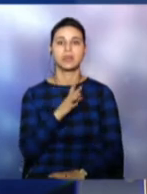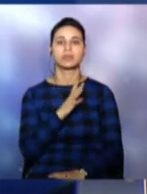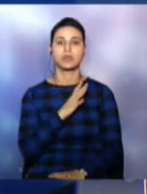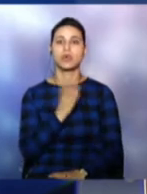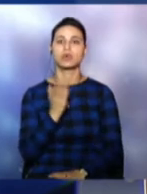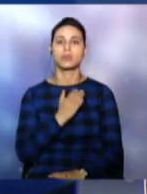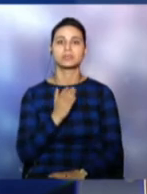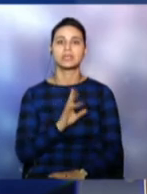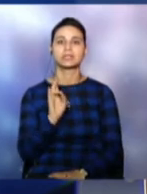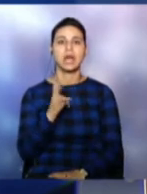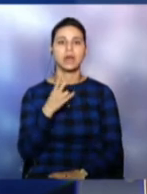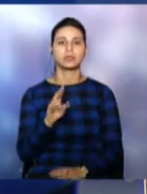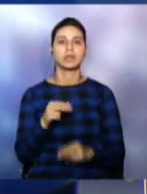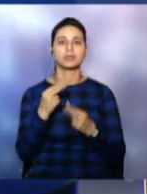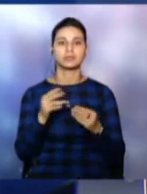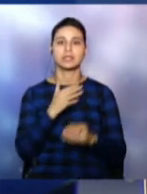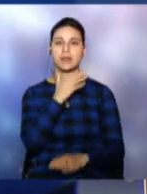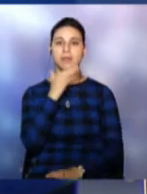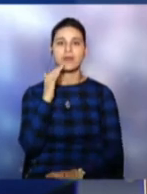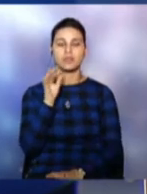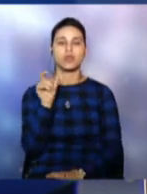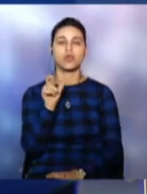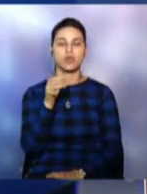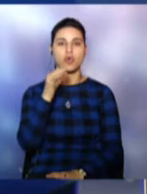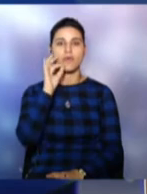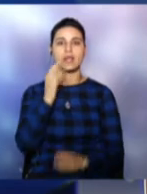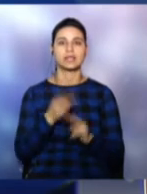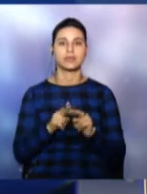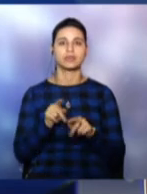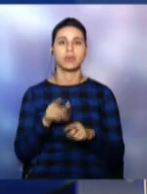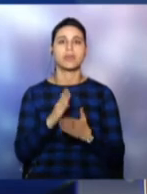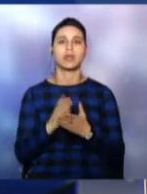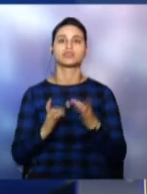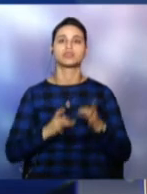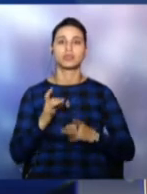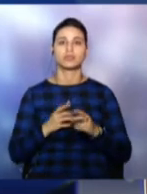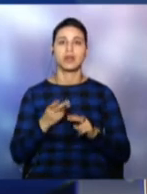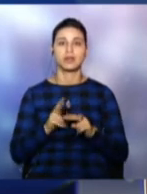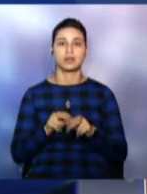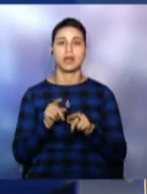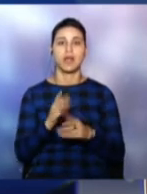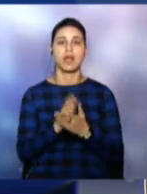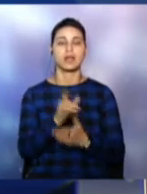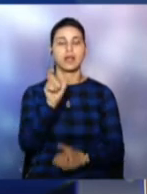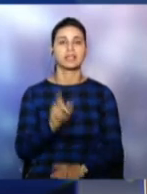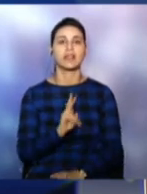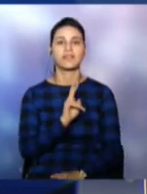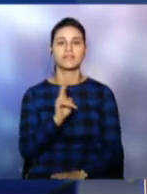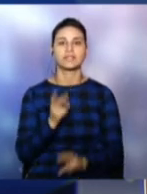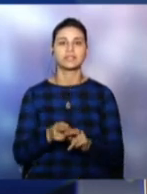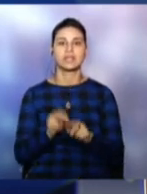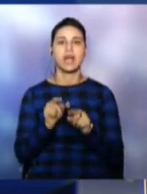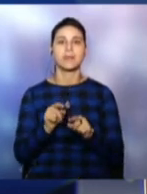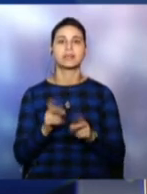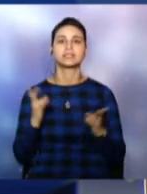კატეგორია, რომელსაც არ უნდა გვიცეთ ბევრი კოფეინი, იმიტომ რომ მაგალითად შფოთვა აქვს. მაგრამ მიუხედავად ამისა, არის კატეგორია, რომელიც სწორედ ამ პროდუქტს